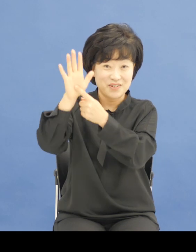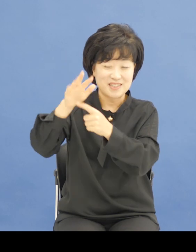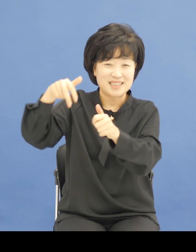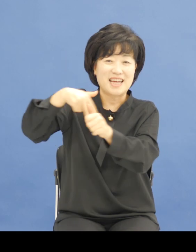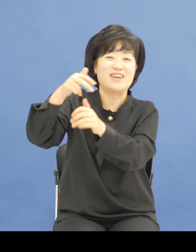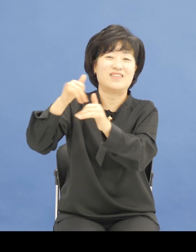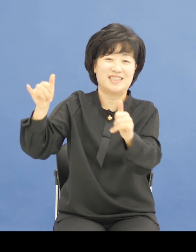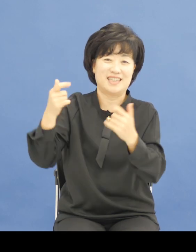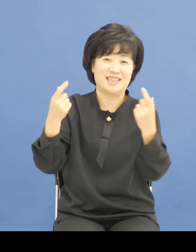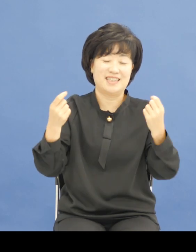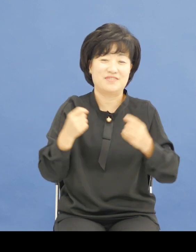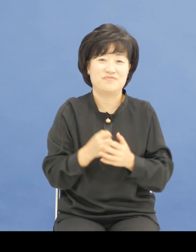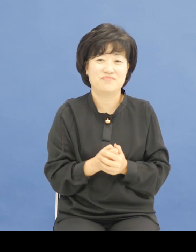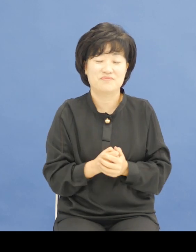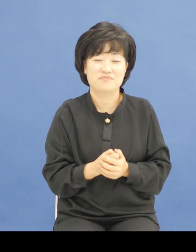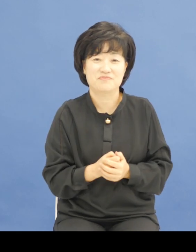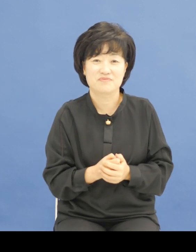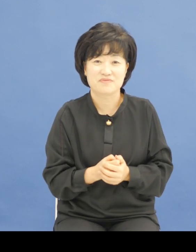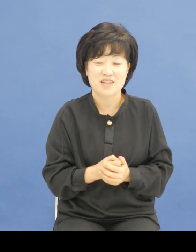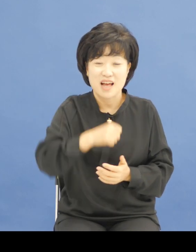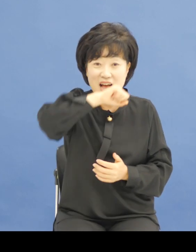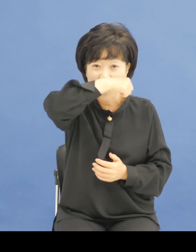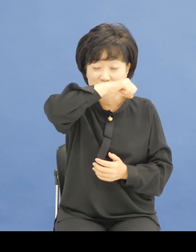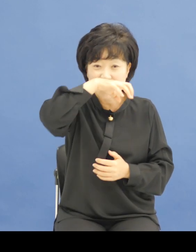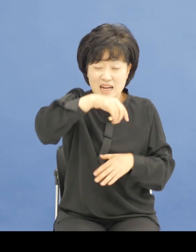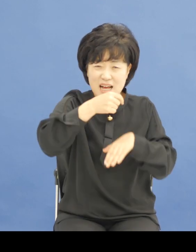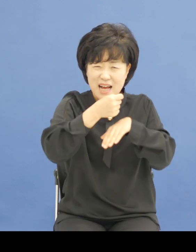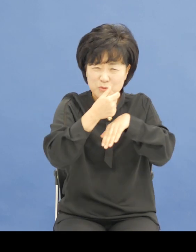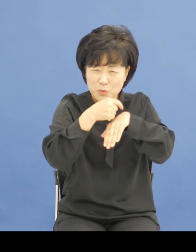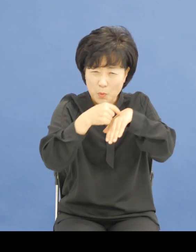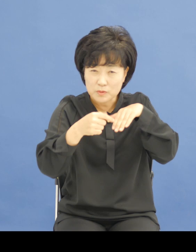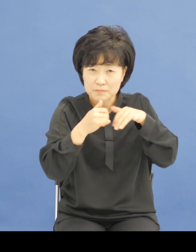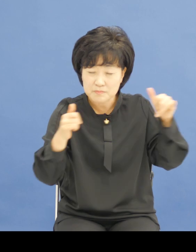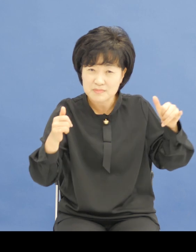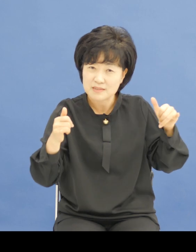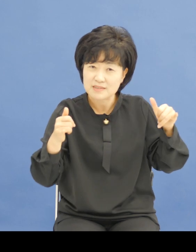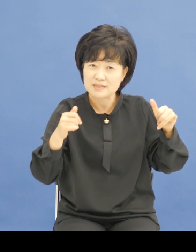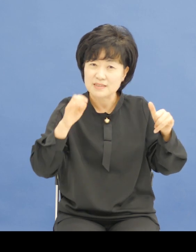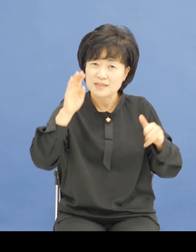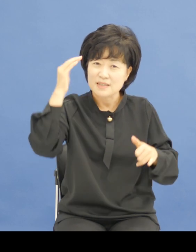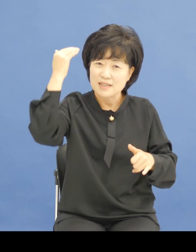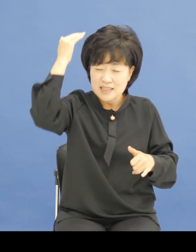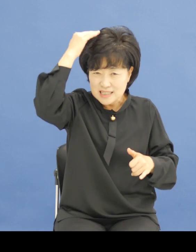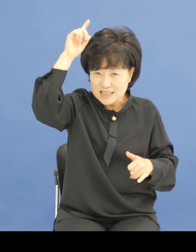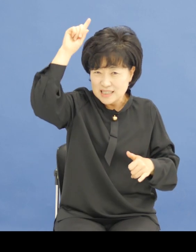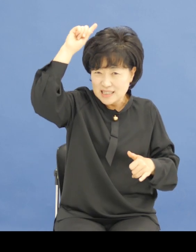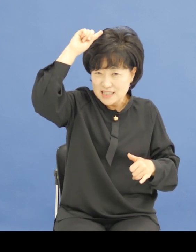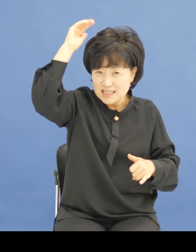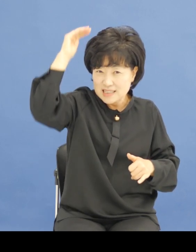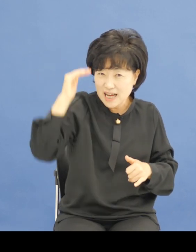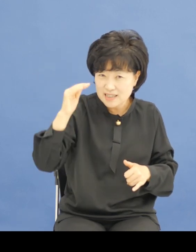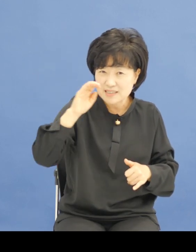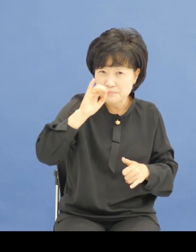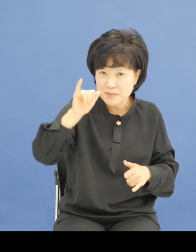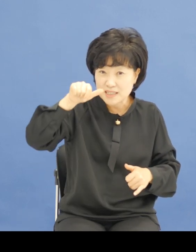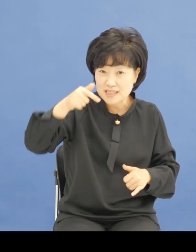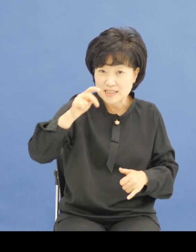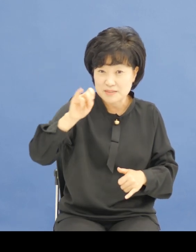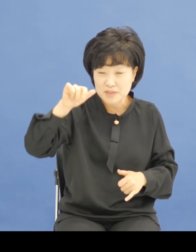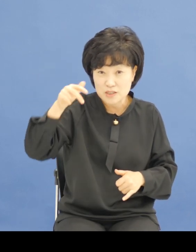사는 피그미족을 네. 섬긴다고 말씀을 드렸는데 네. 우리가 그 다큐멘터리에서 봤던 좀 키가 작은 그 민족 맞나요?